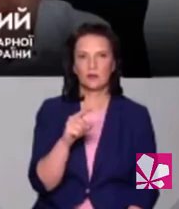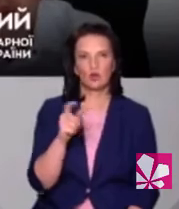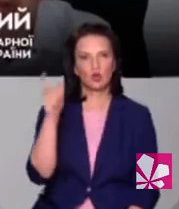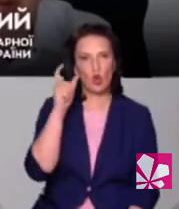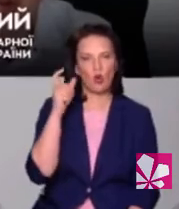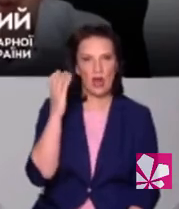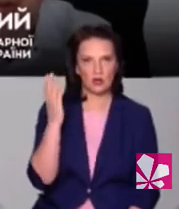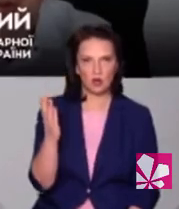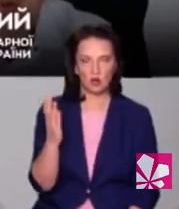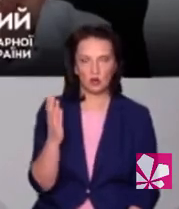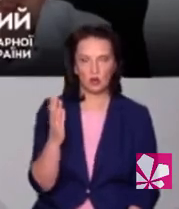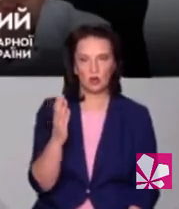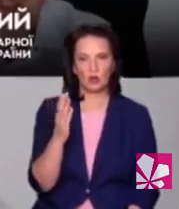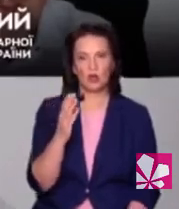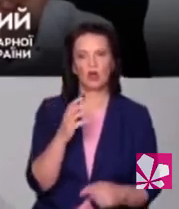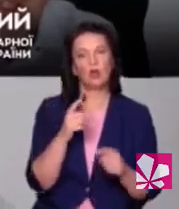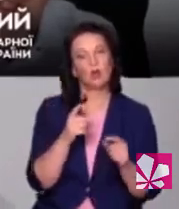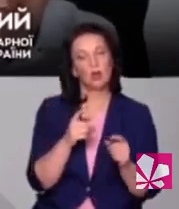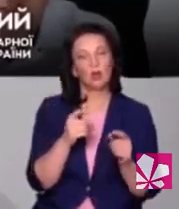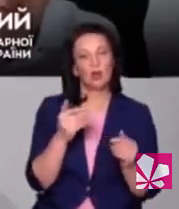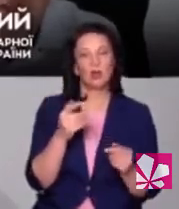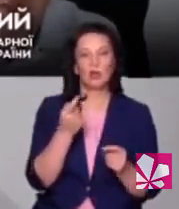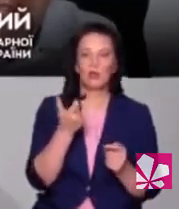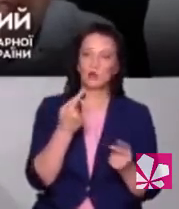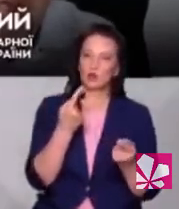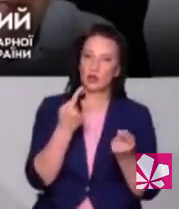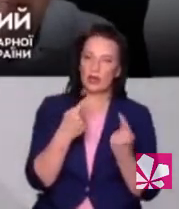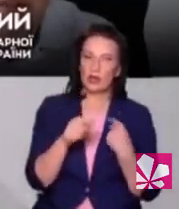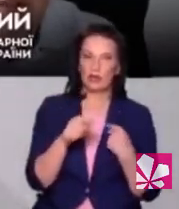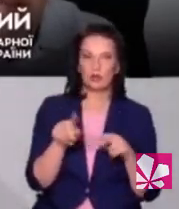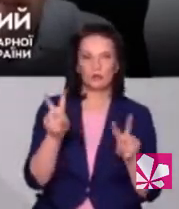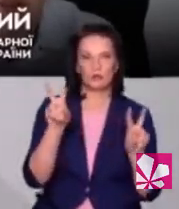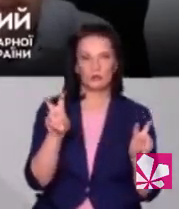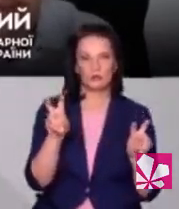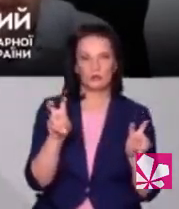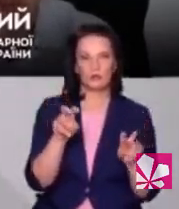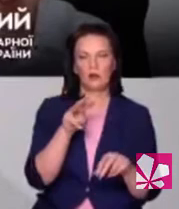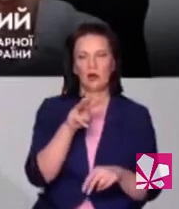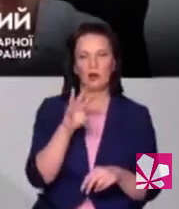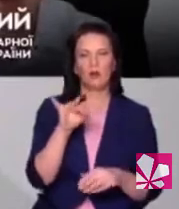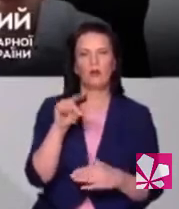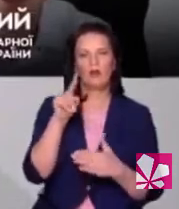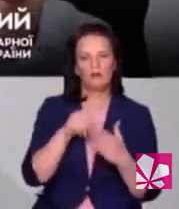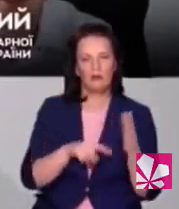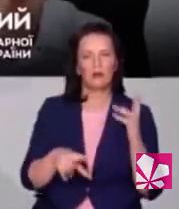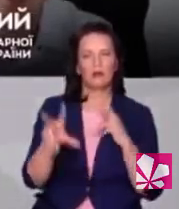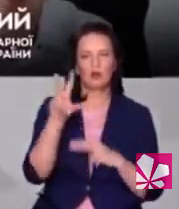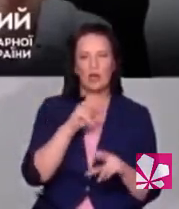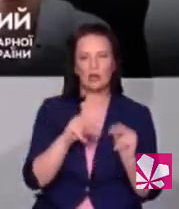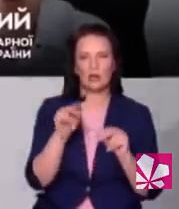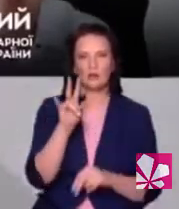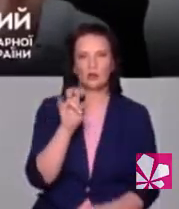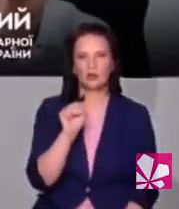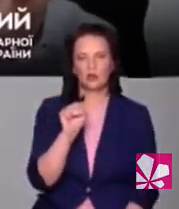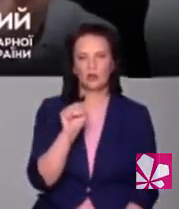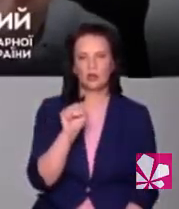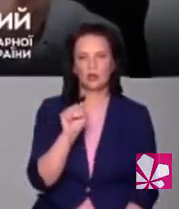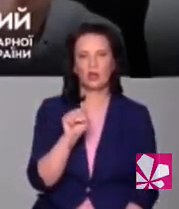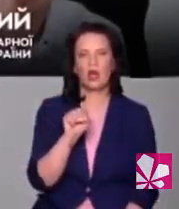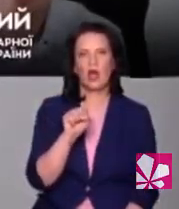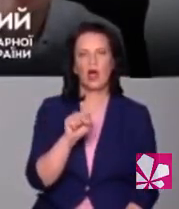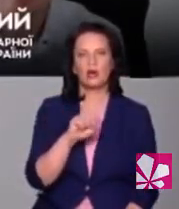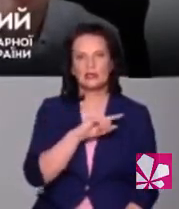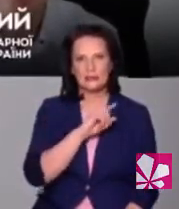Туреччиною. Тому тут все-таки трошки інший аспект. І ми за все, перш за все, віримо і надіємося на силу і